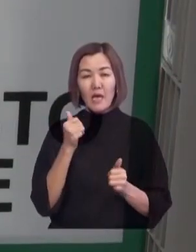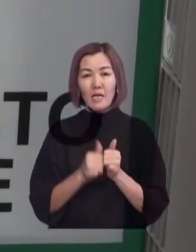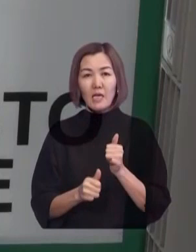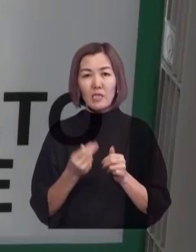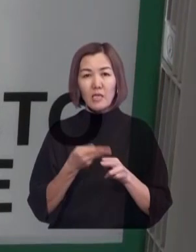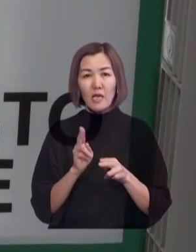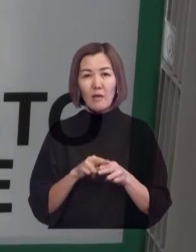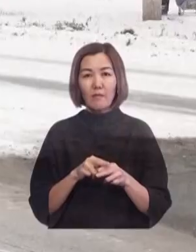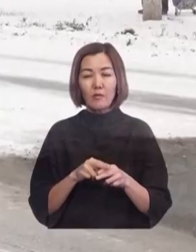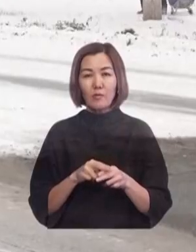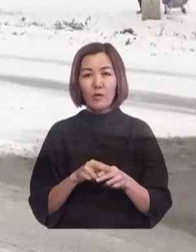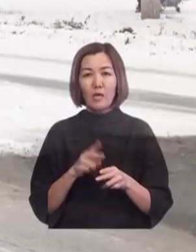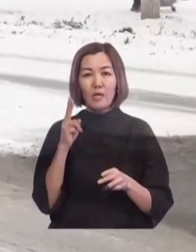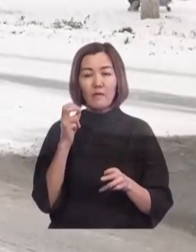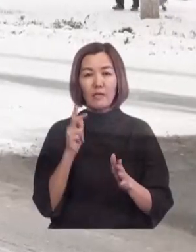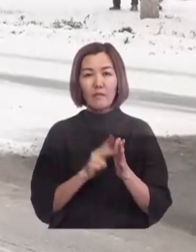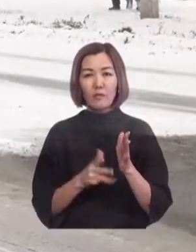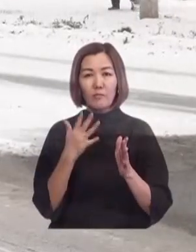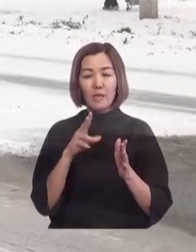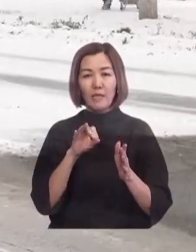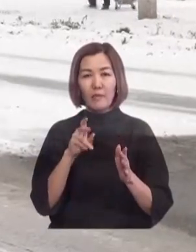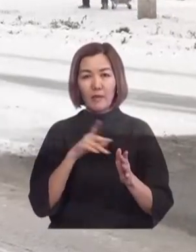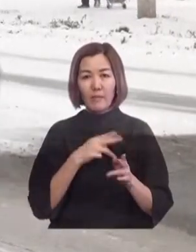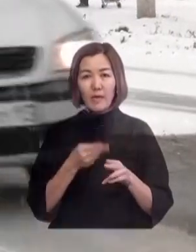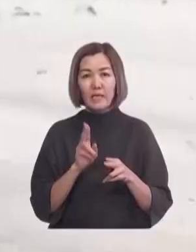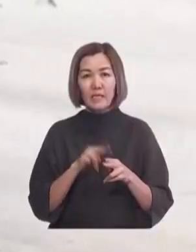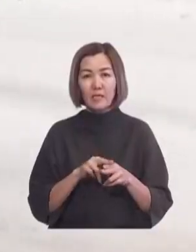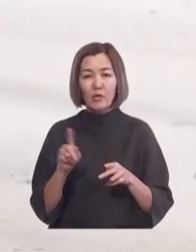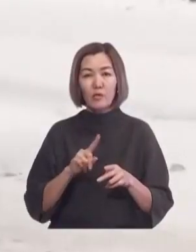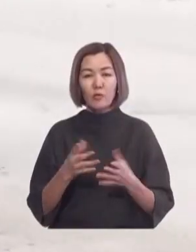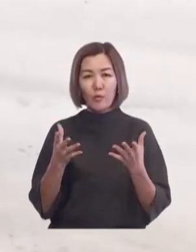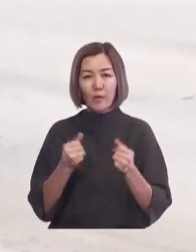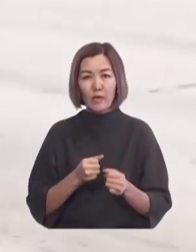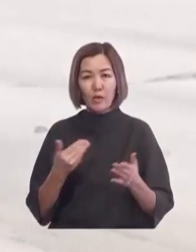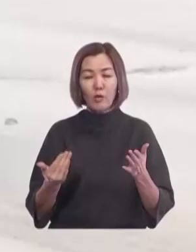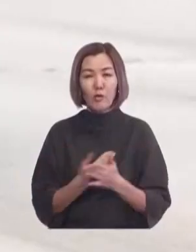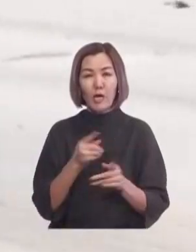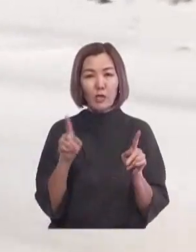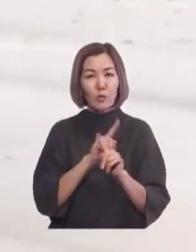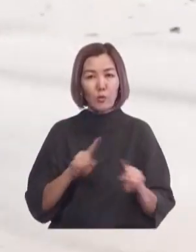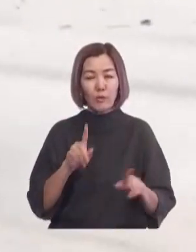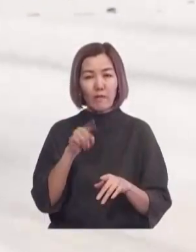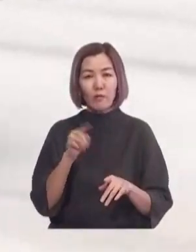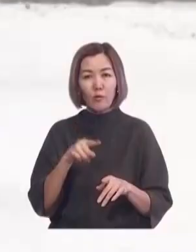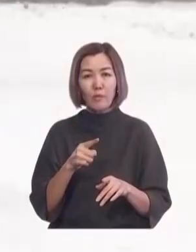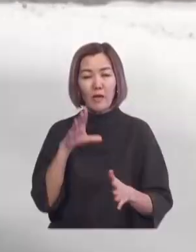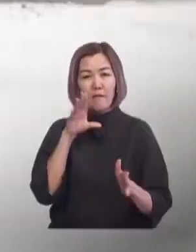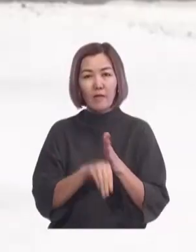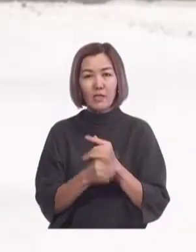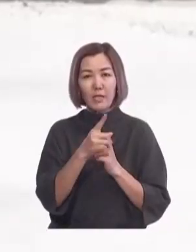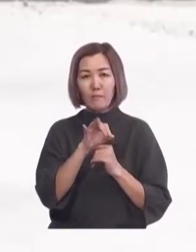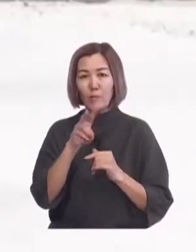из которых обходится владельцу в 285 МРП. Это значит, что на приобретение особенного номера придется выложить